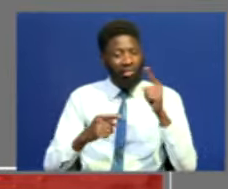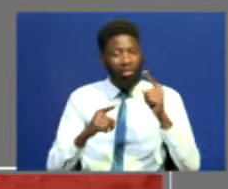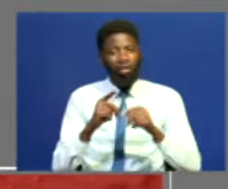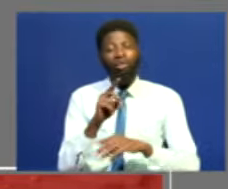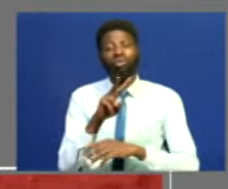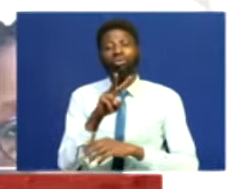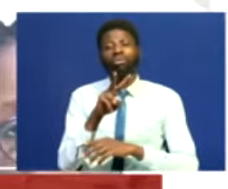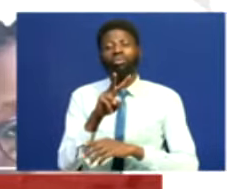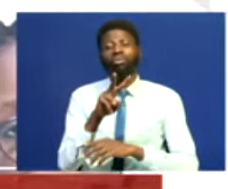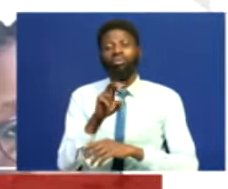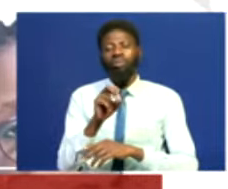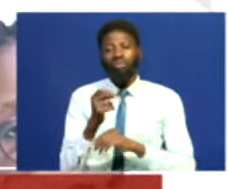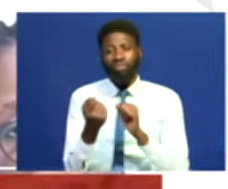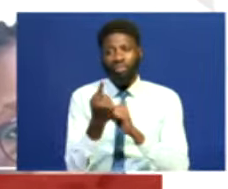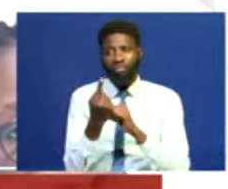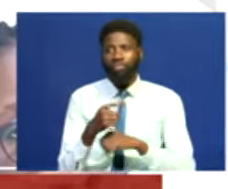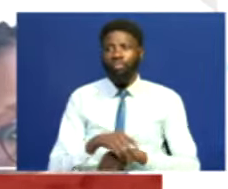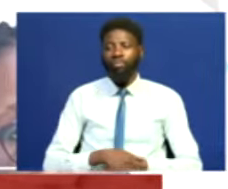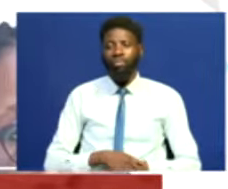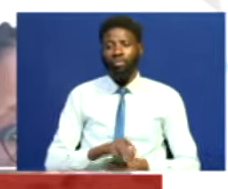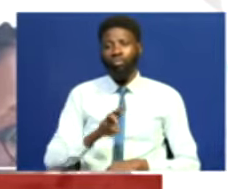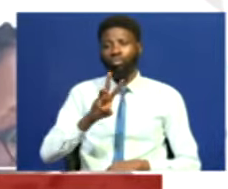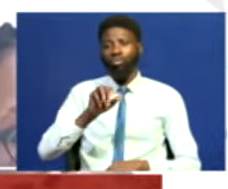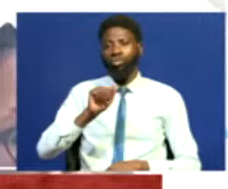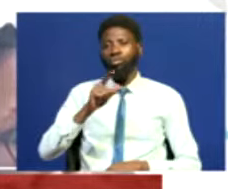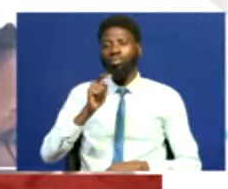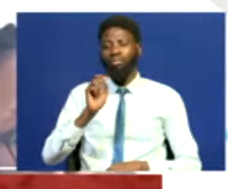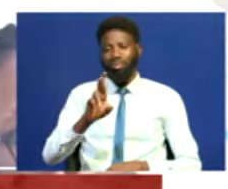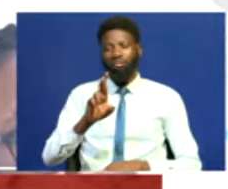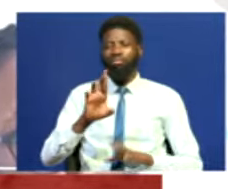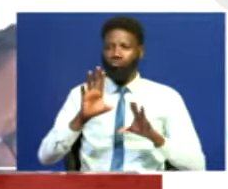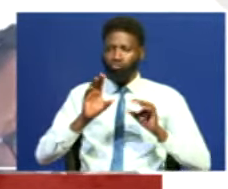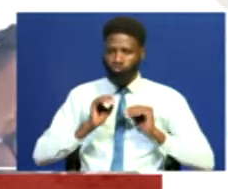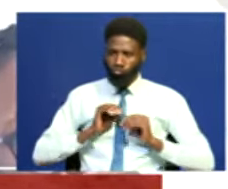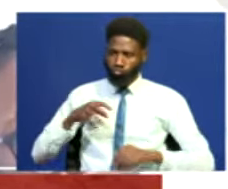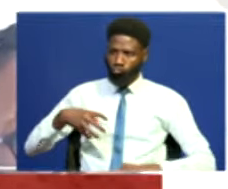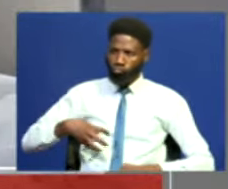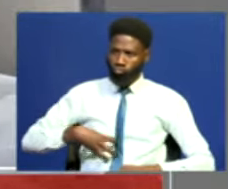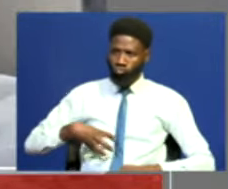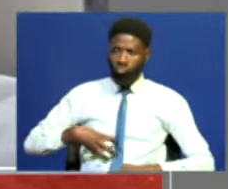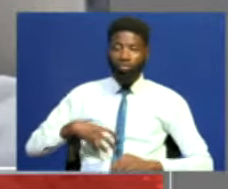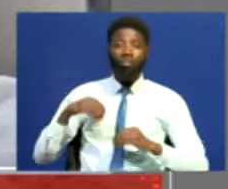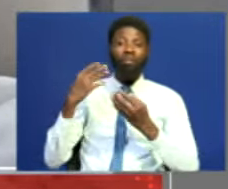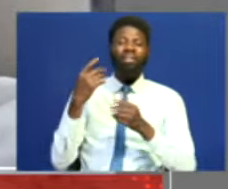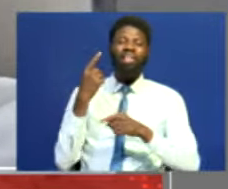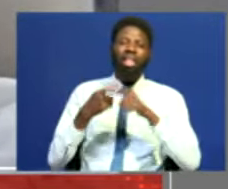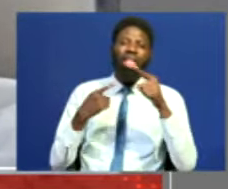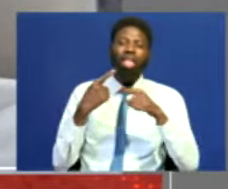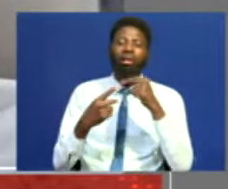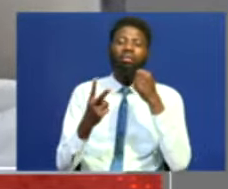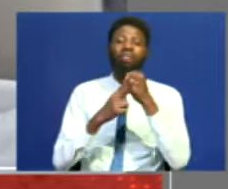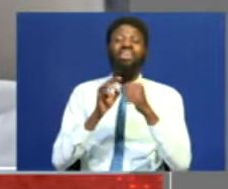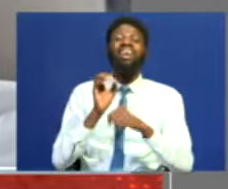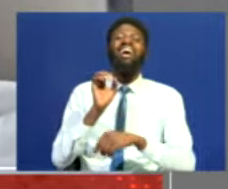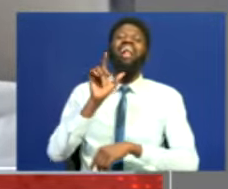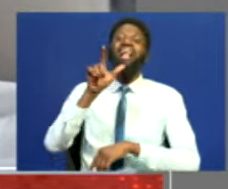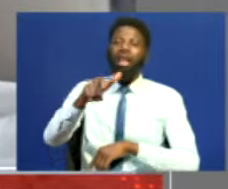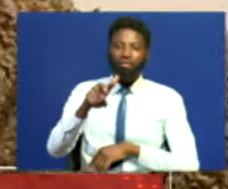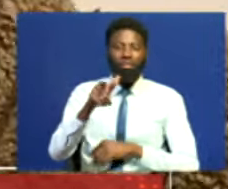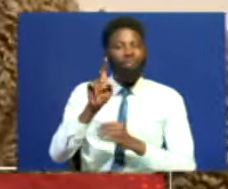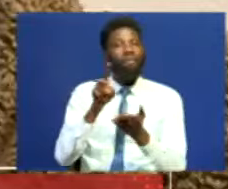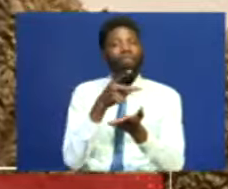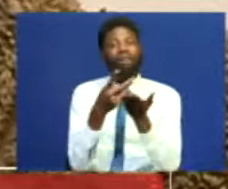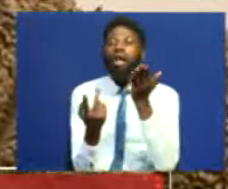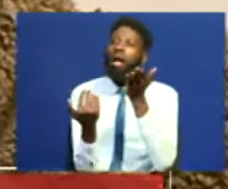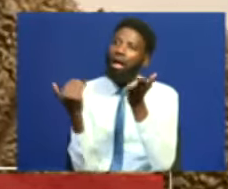babake Walter Kabita alijitolea kumpa figo ambayo ilifeli miaka 7 baadaye na kulazimu apachikwe figo ya pili.